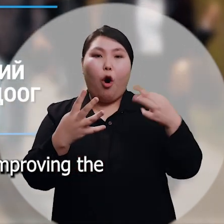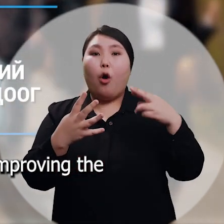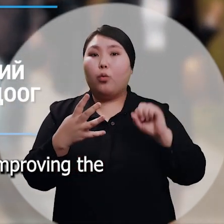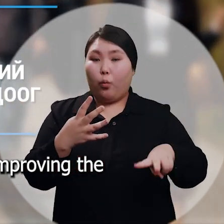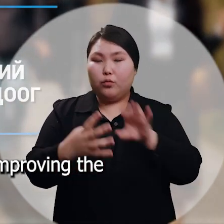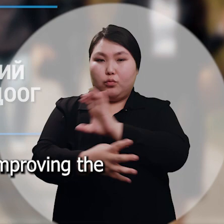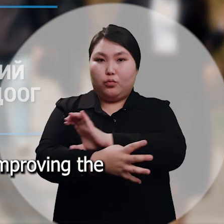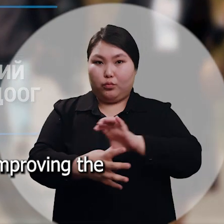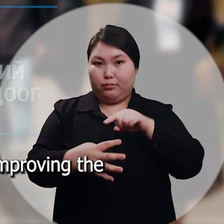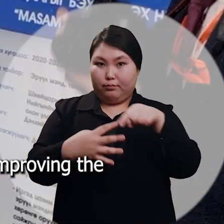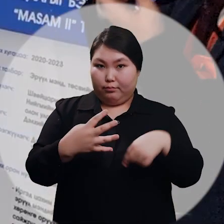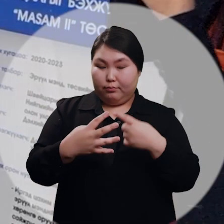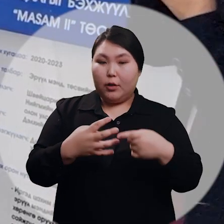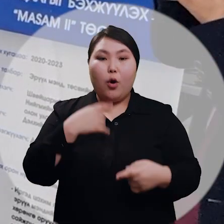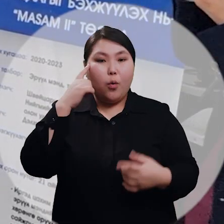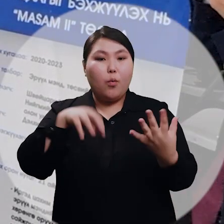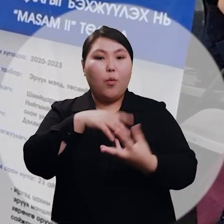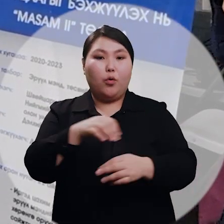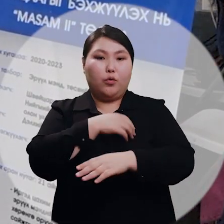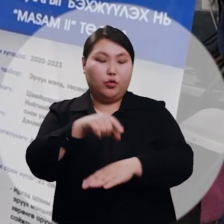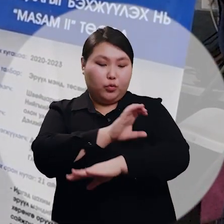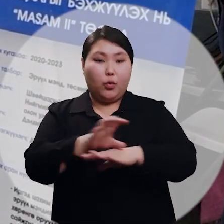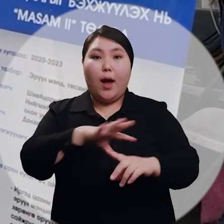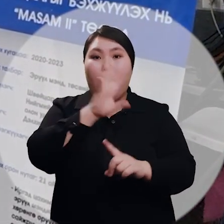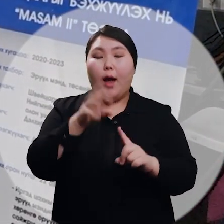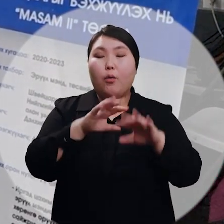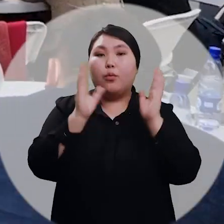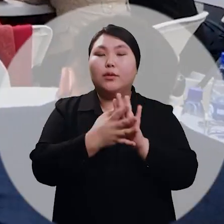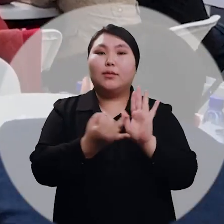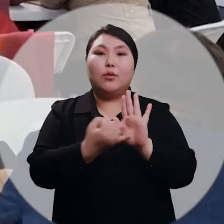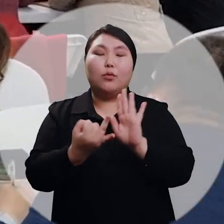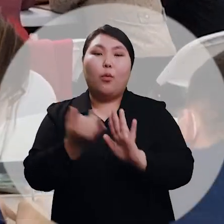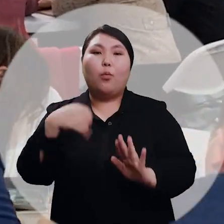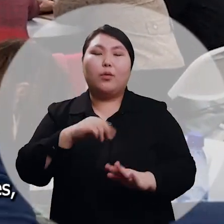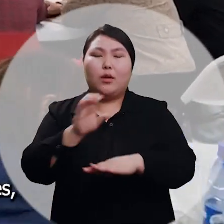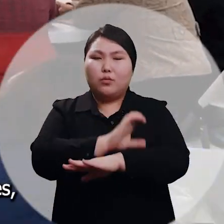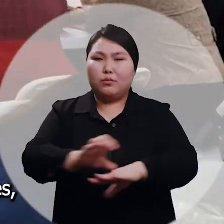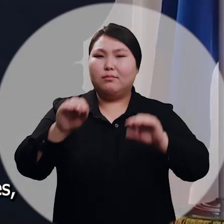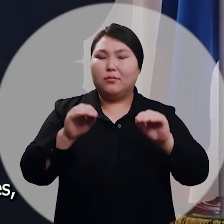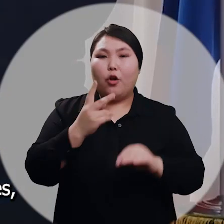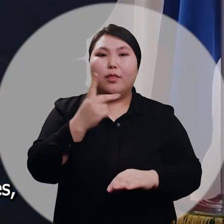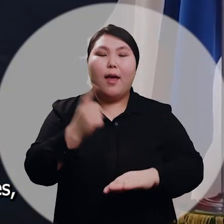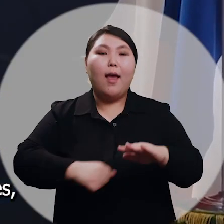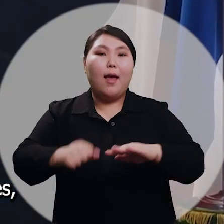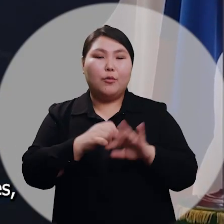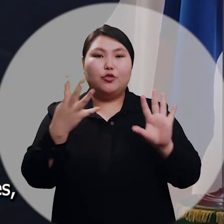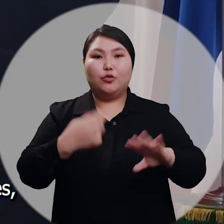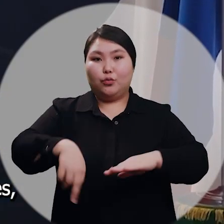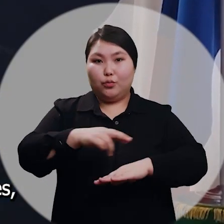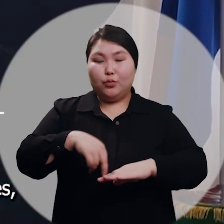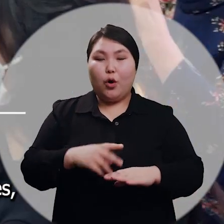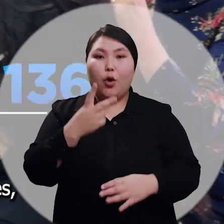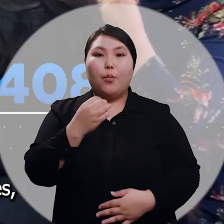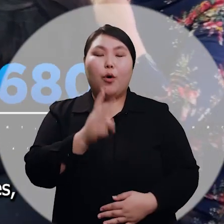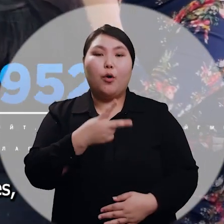моду саргүлтээг болобсарууду. Болоб саргүлсэн саргүлтэйн агүлгэээг нээд, далнын долон үдагийн саргүлтар, хорнээг нэг аймэг эсэн